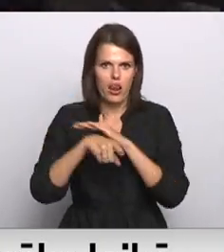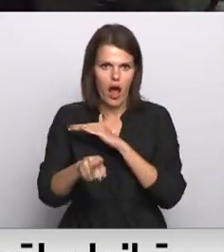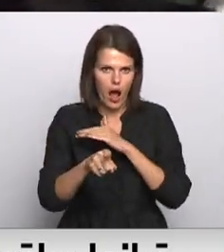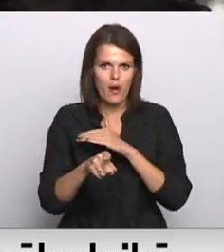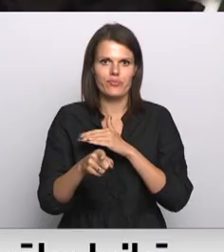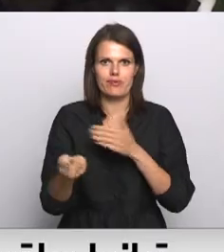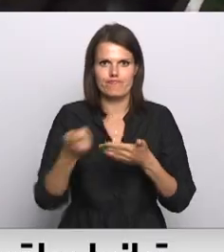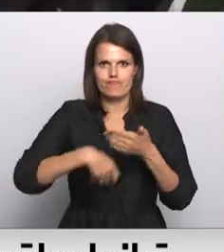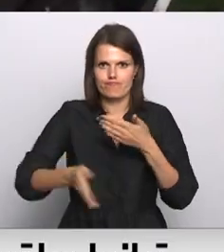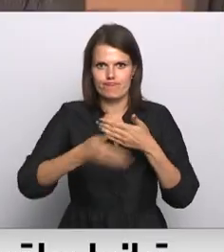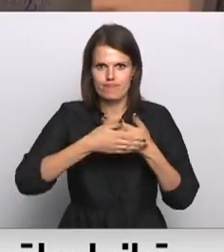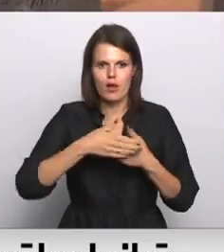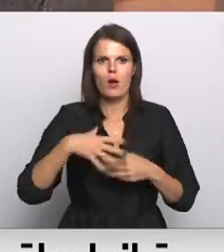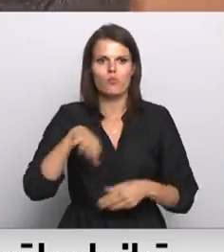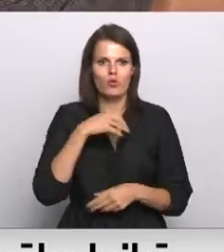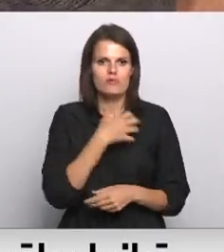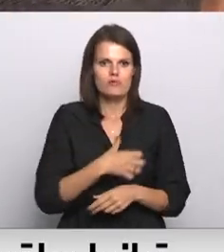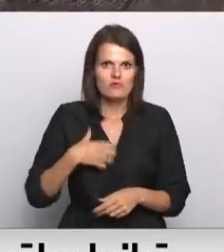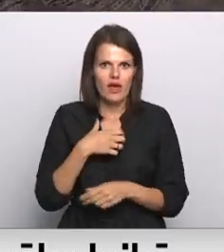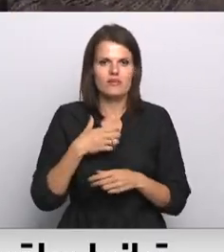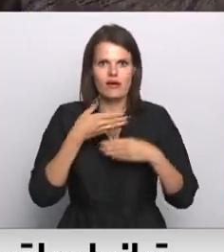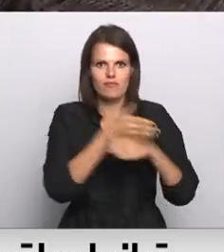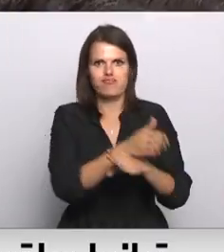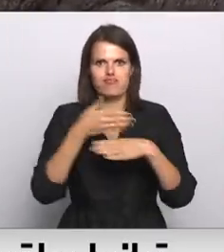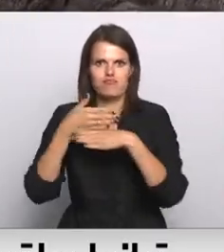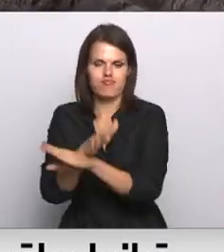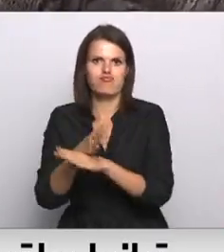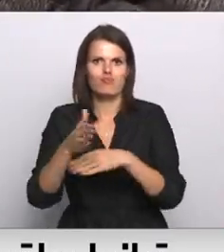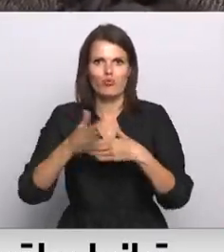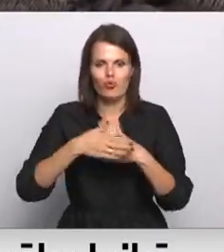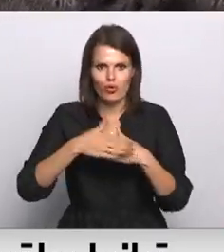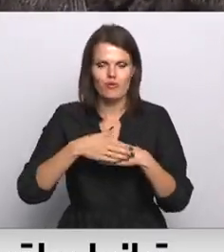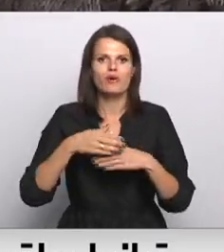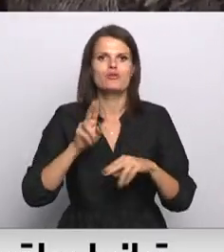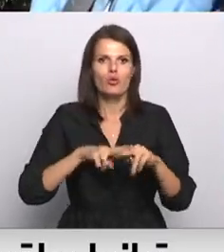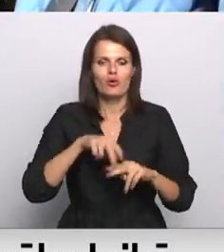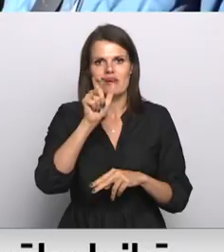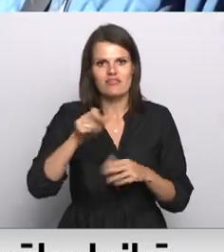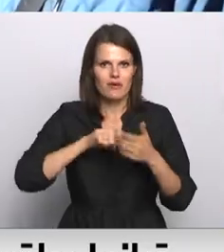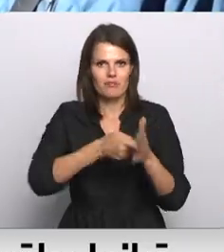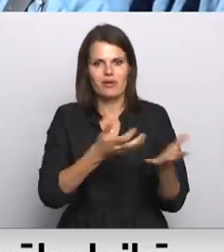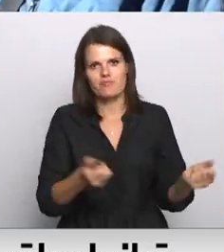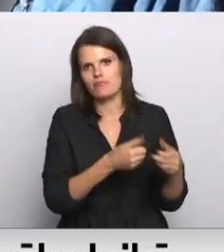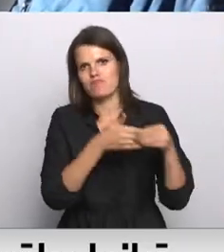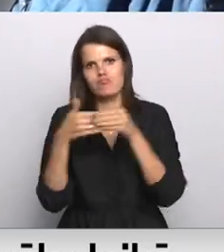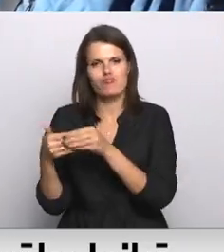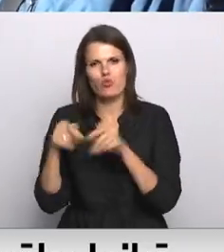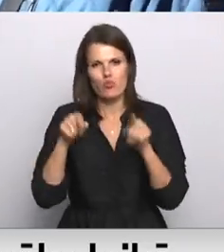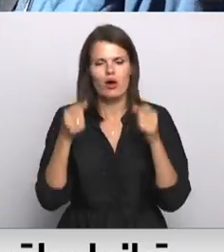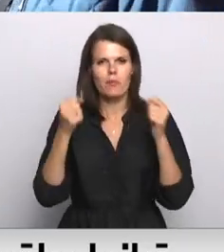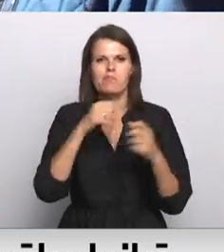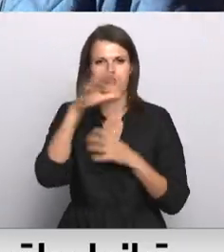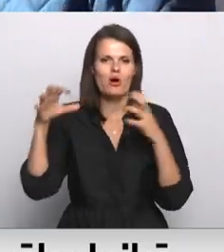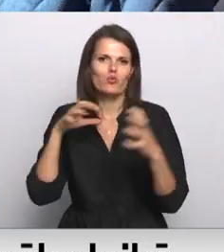un nācās vairākas durvis uzlaust, un cilvēks piespied kārtā izvest ārā no šīs te